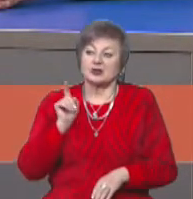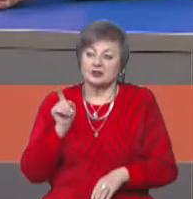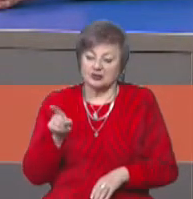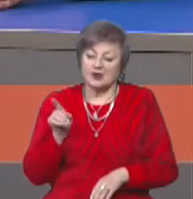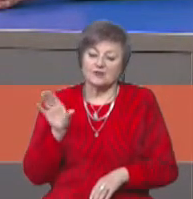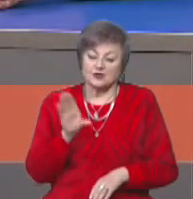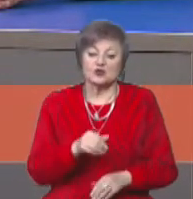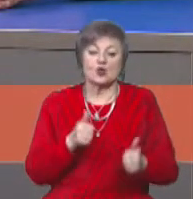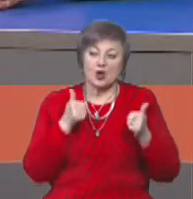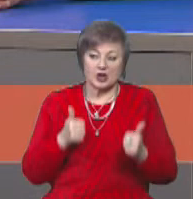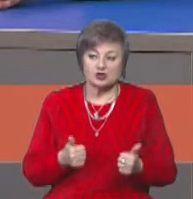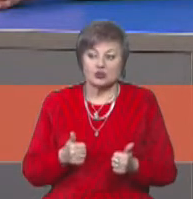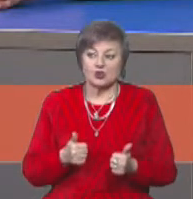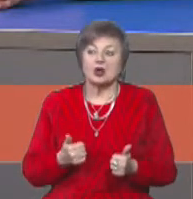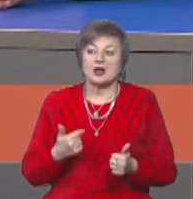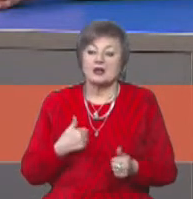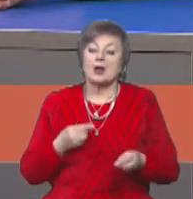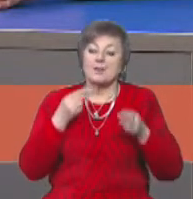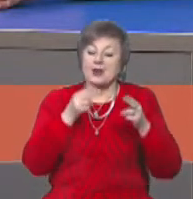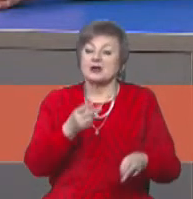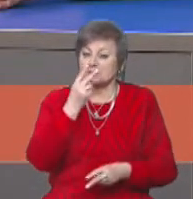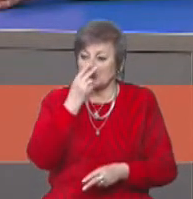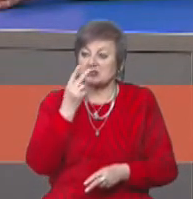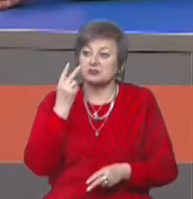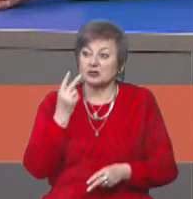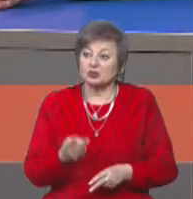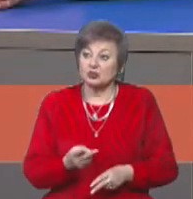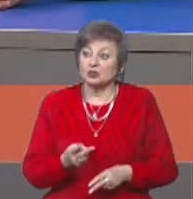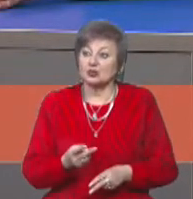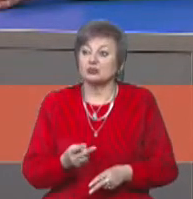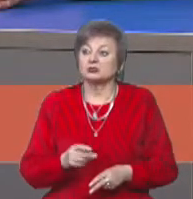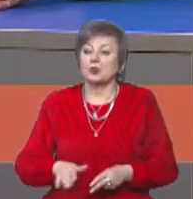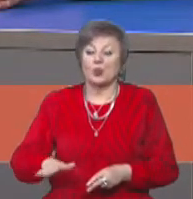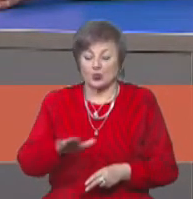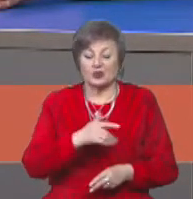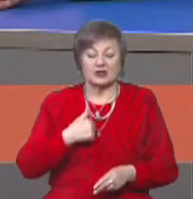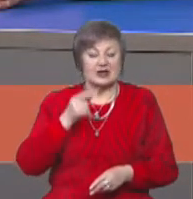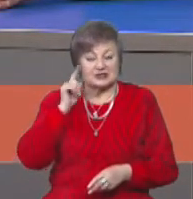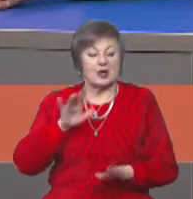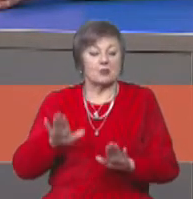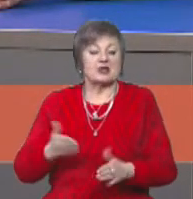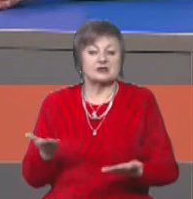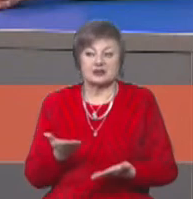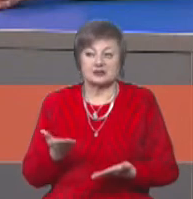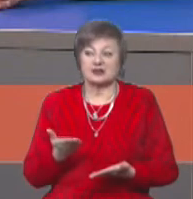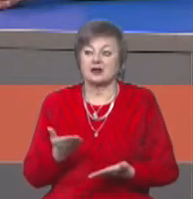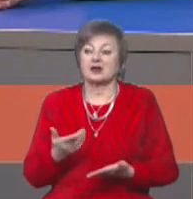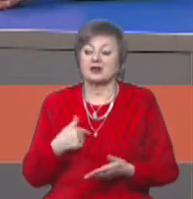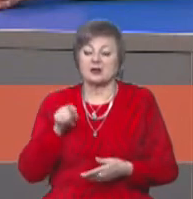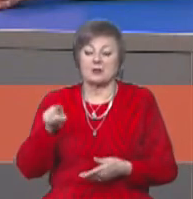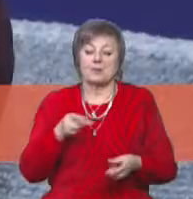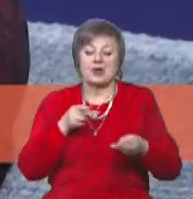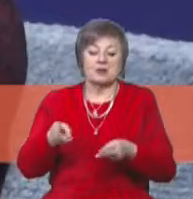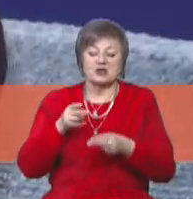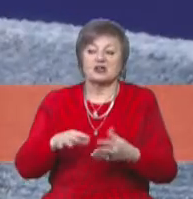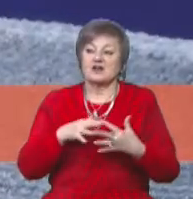все хорошо и все чисто. Думаю, я поеду посмотрю, потому что по фото территория была мне знакома. Я туда частенько приезжала, в это